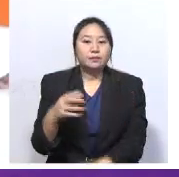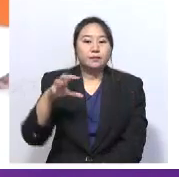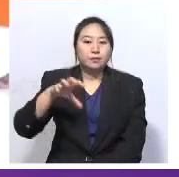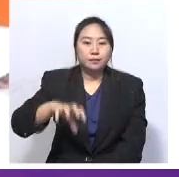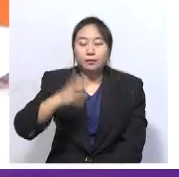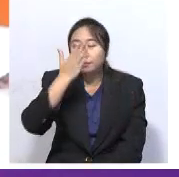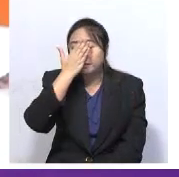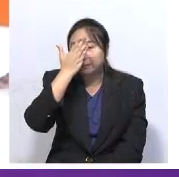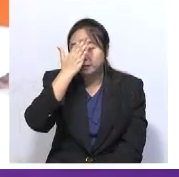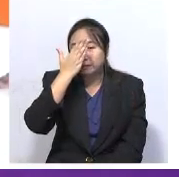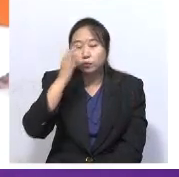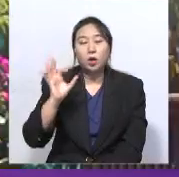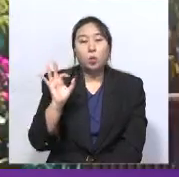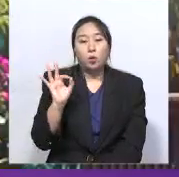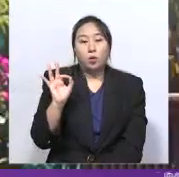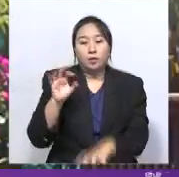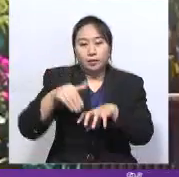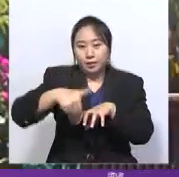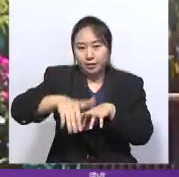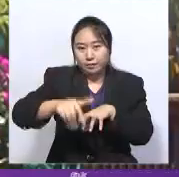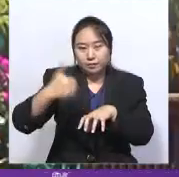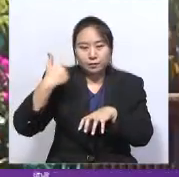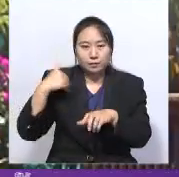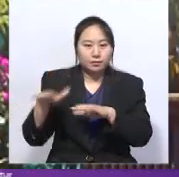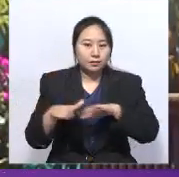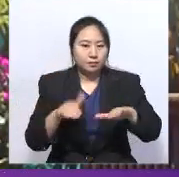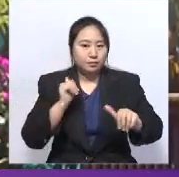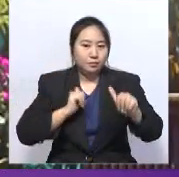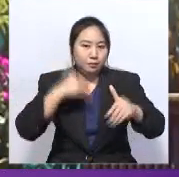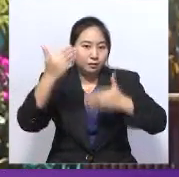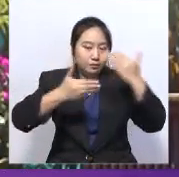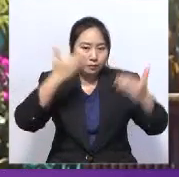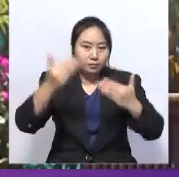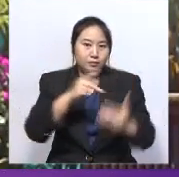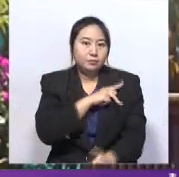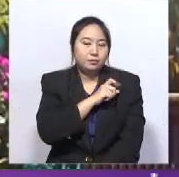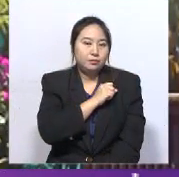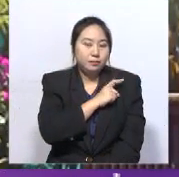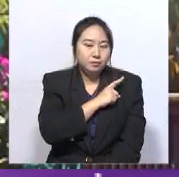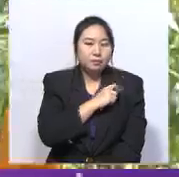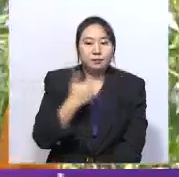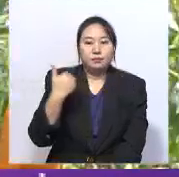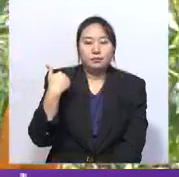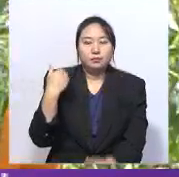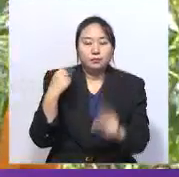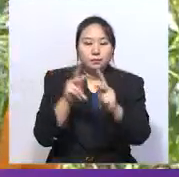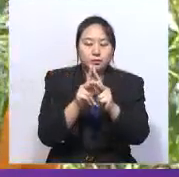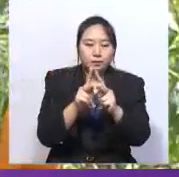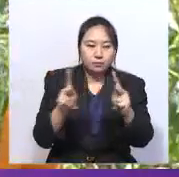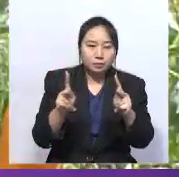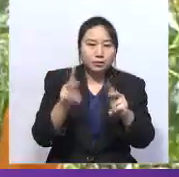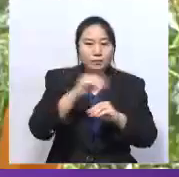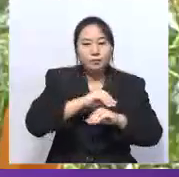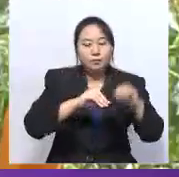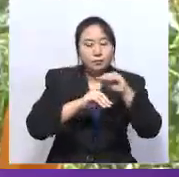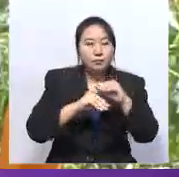านด้านหน้าพระวิหารพุทธมณฑลนะครับได้มีการเตรียมการจัดแสดงนิทรรศการทางพระพุทธศาสนาครับโดยคณะกรรมการโครงการหมู่บ้